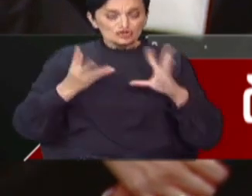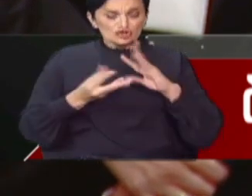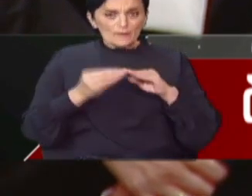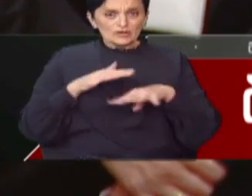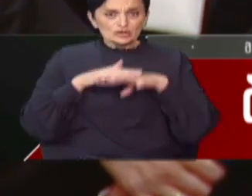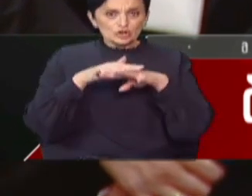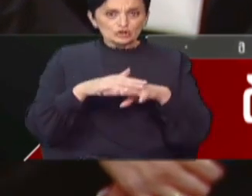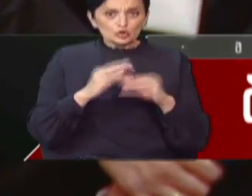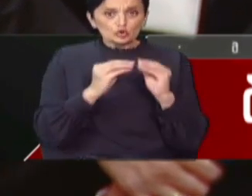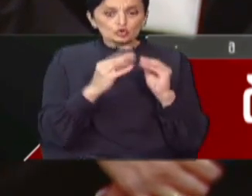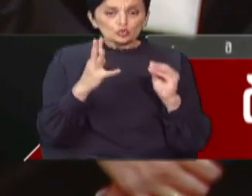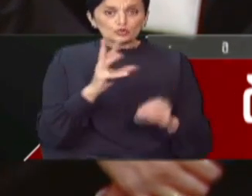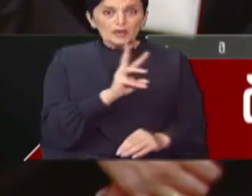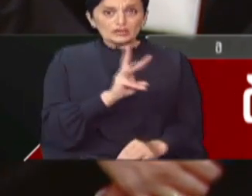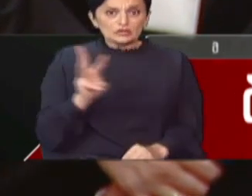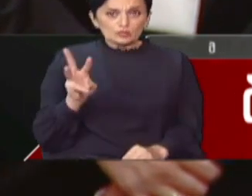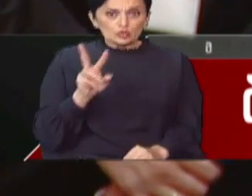ჩარიცხეს